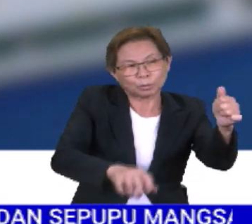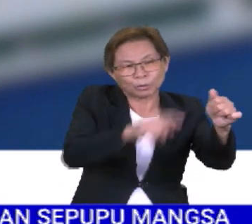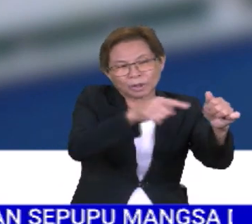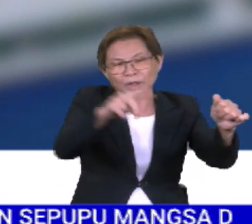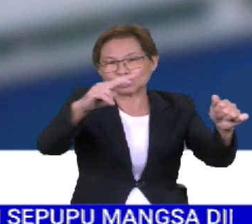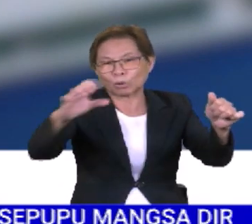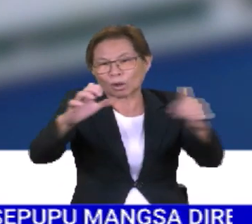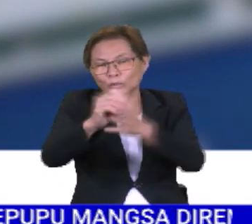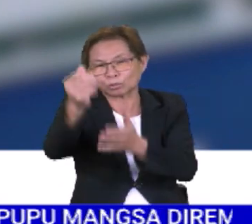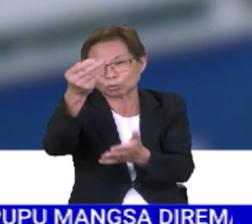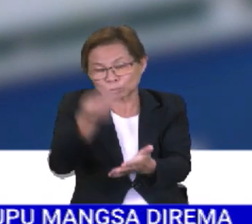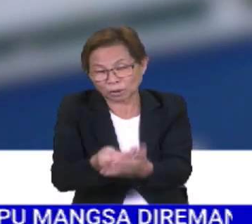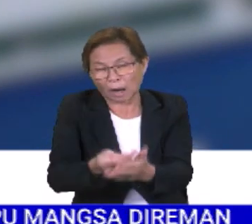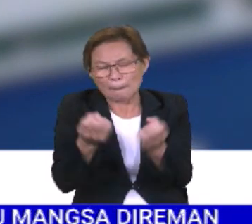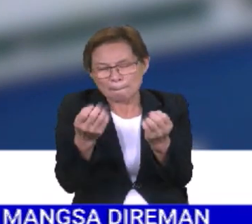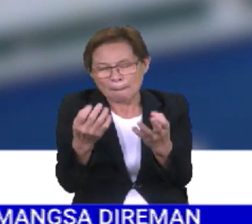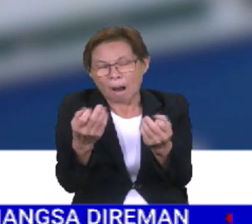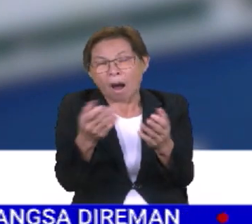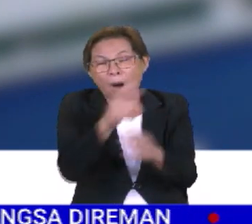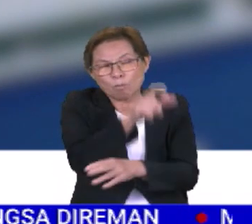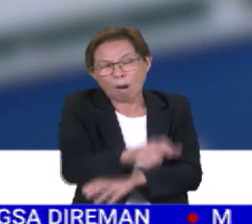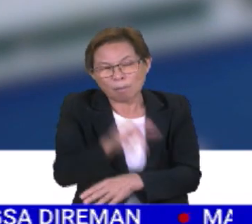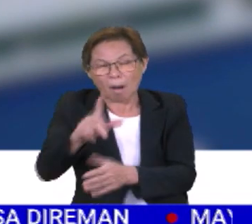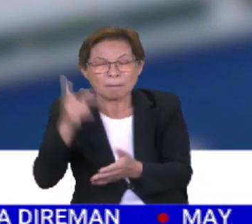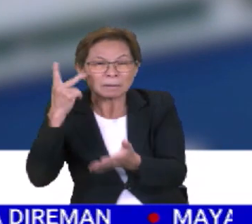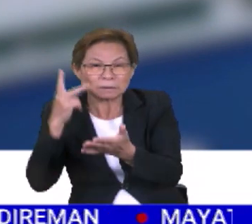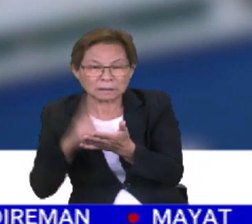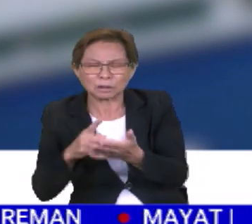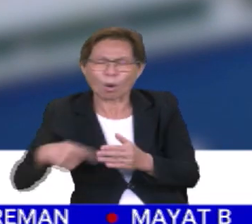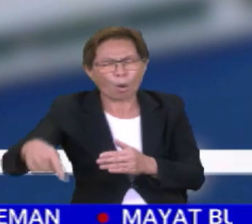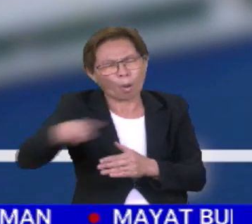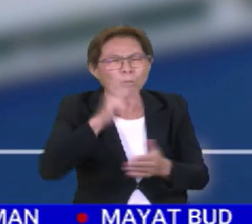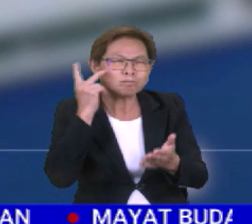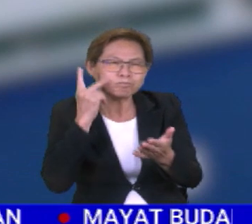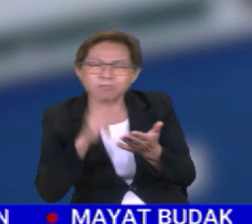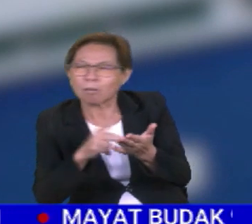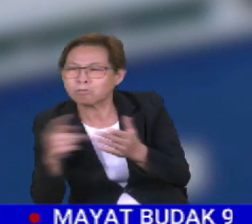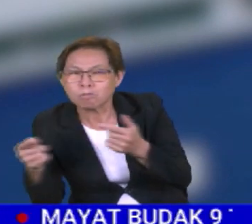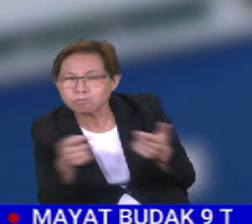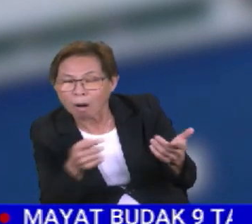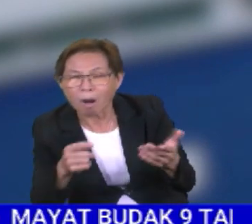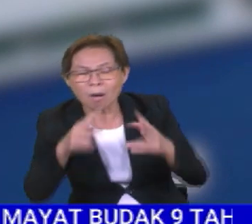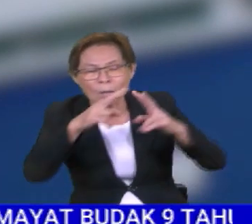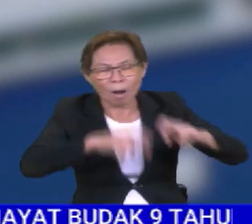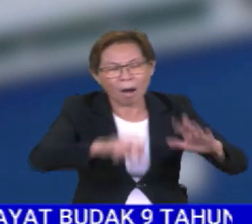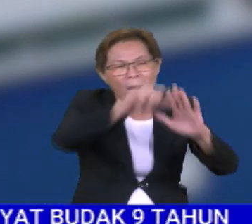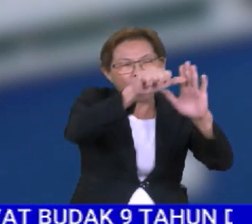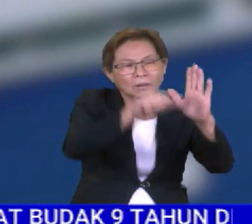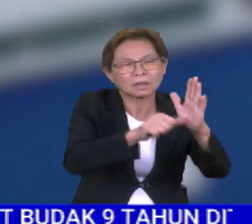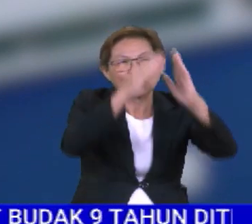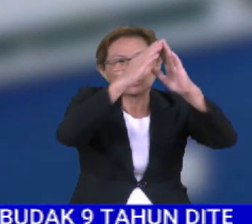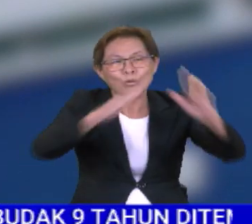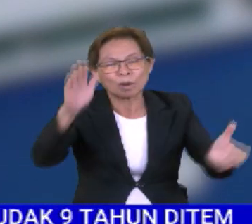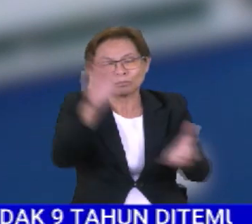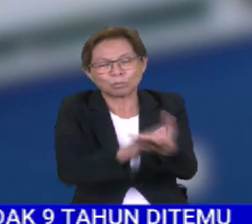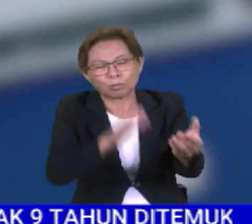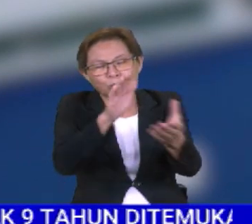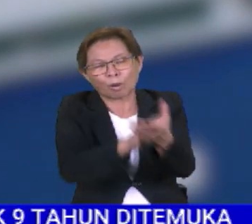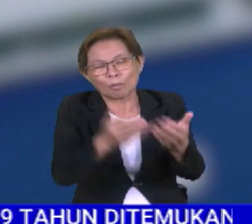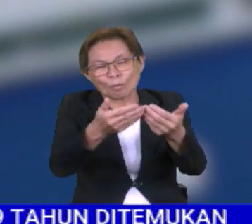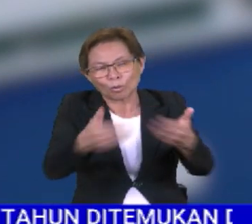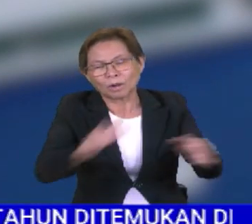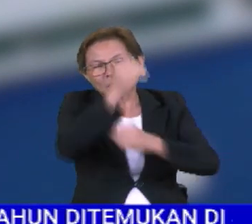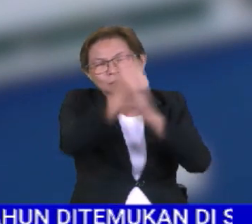hingga 200 Ringgit kebanyakan pelanggan mengenali antara satu sama lain desa menurut akta rumah judi terbuka senyum